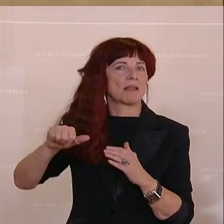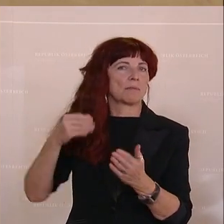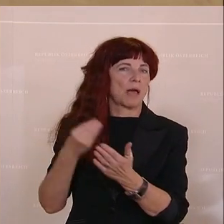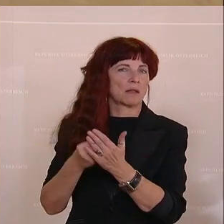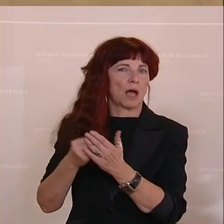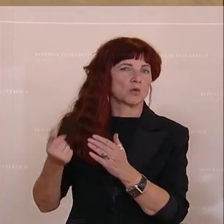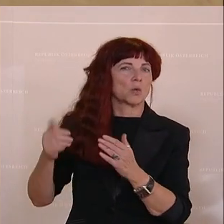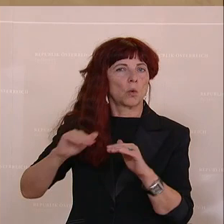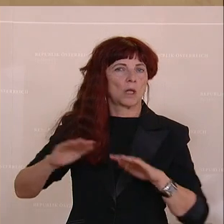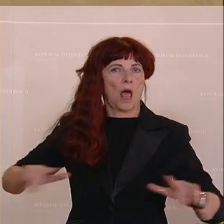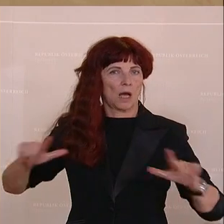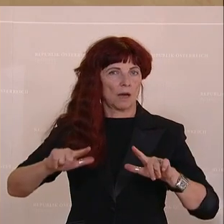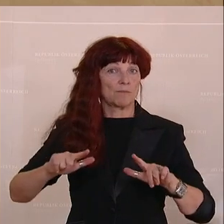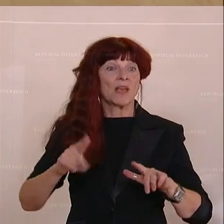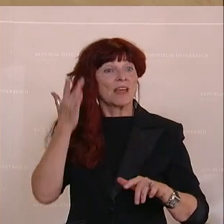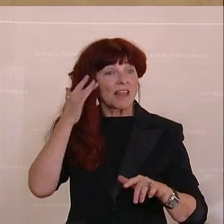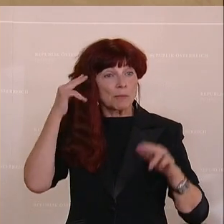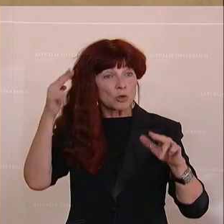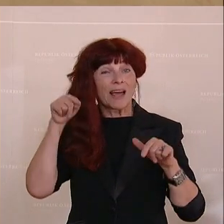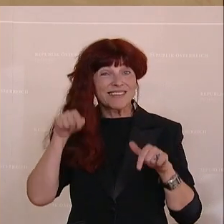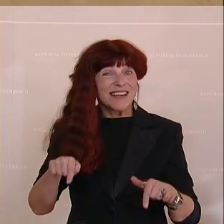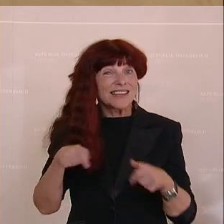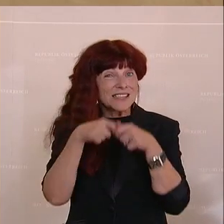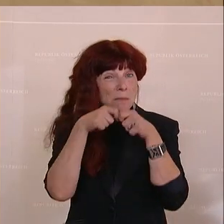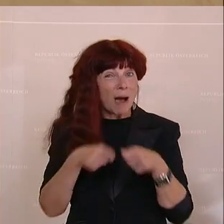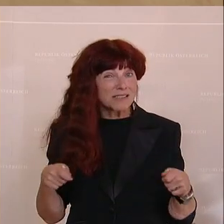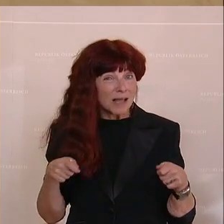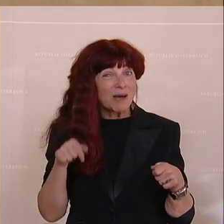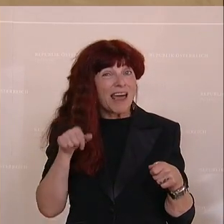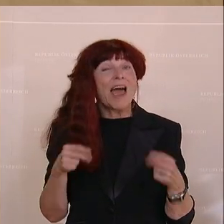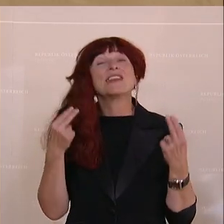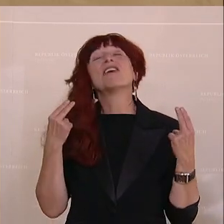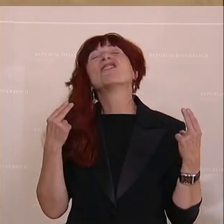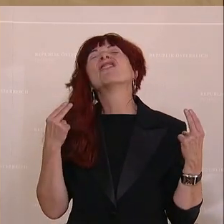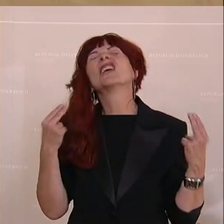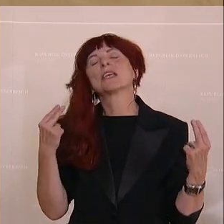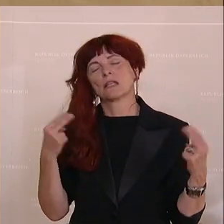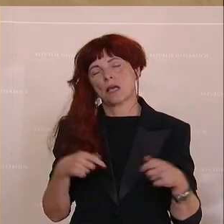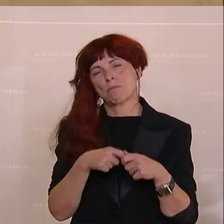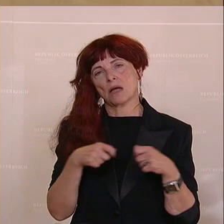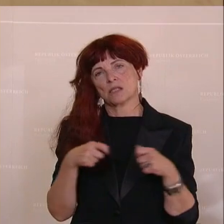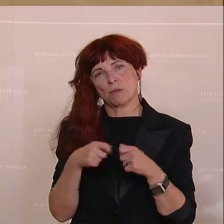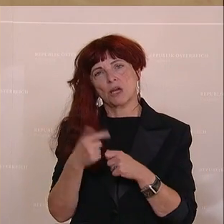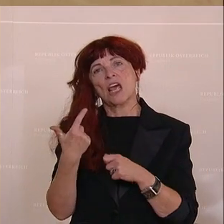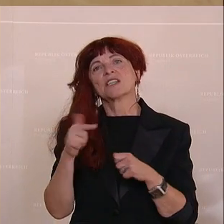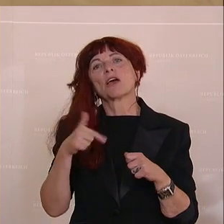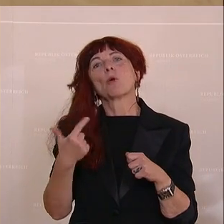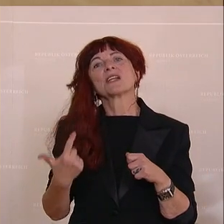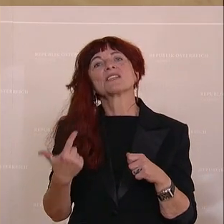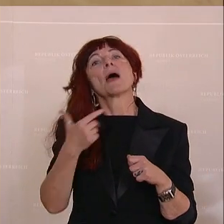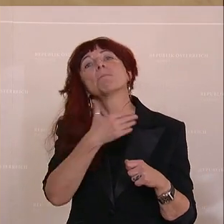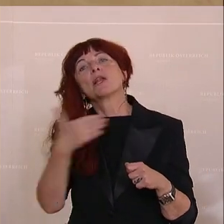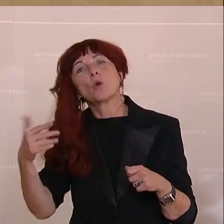und Herren, das ist eine Maßnahme, diese Pensionserhöhung ist eine zentrale, wichtige Maßnahme für 2,2 Millionen Menschen in diesem